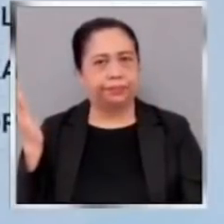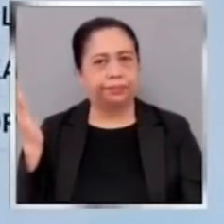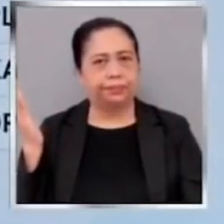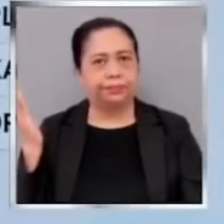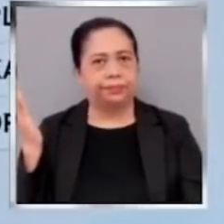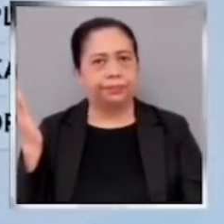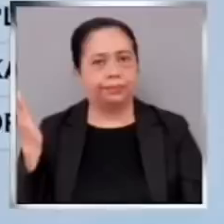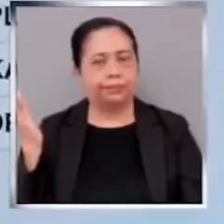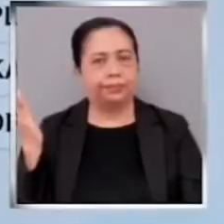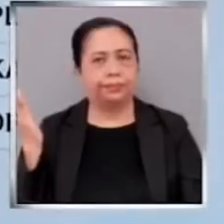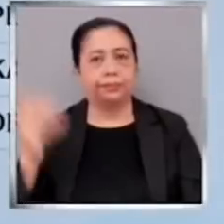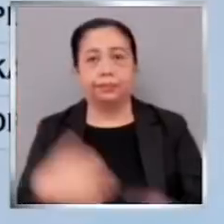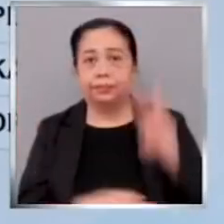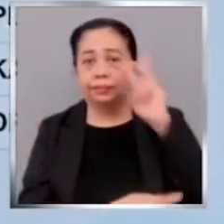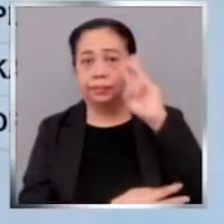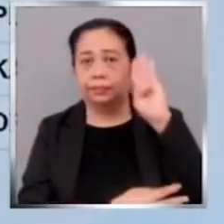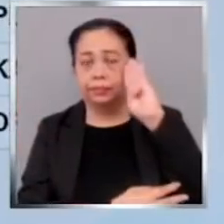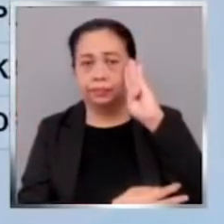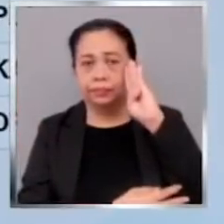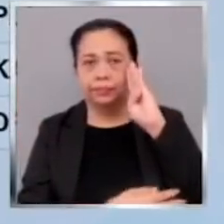150,584. Walden Bello,